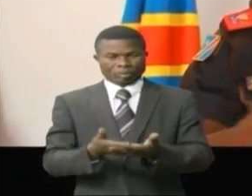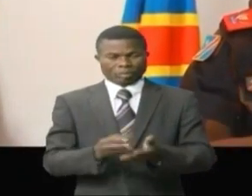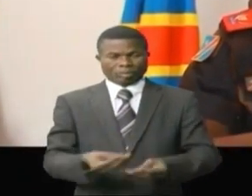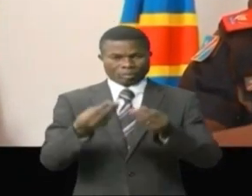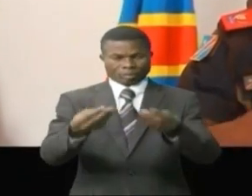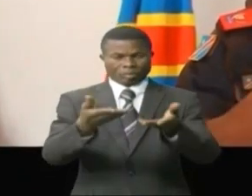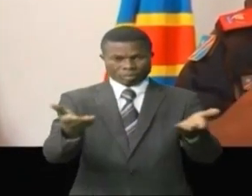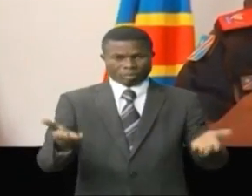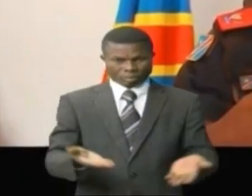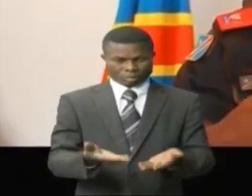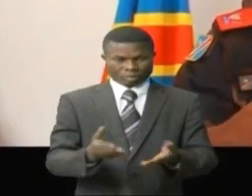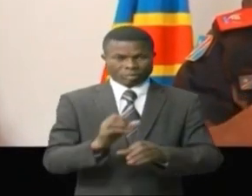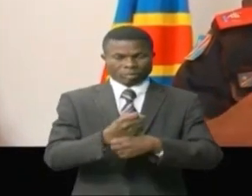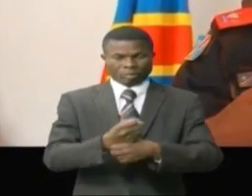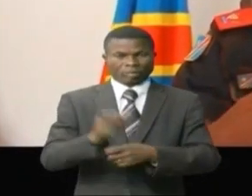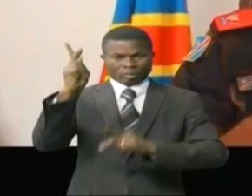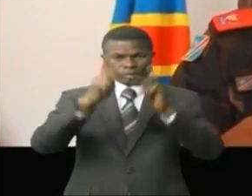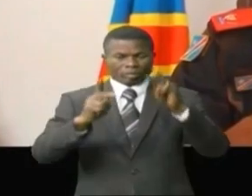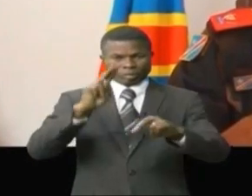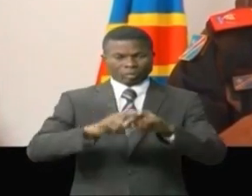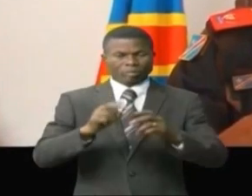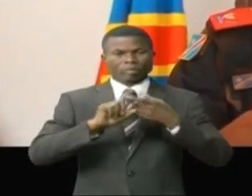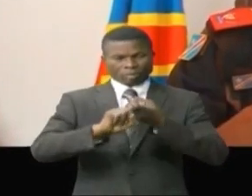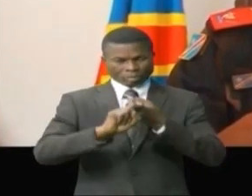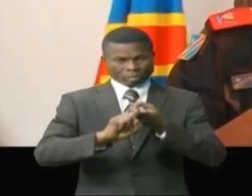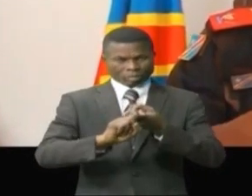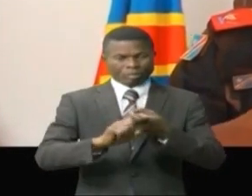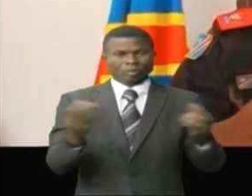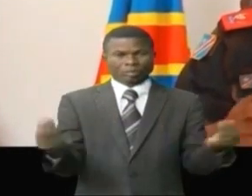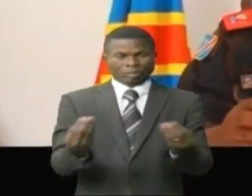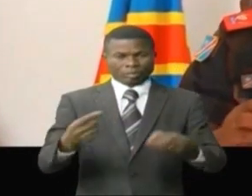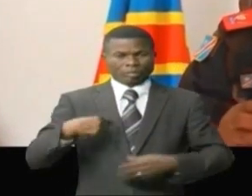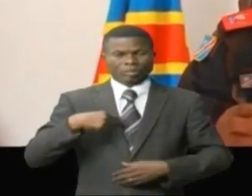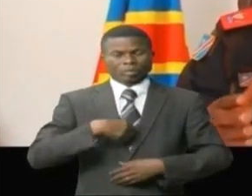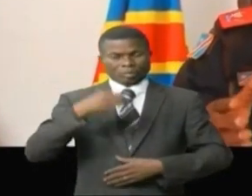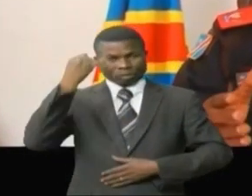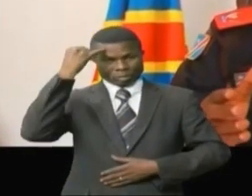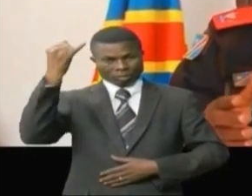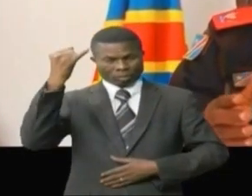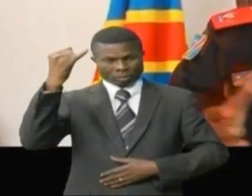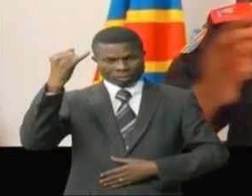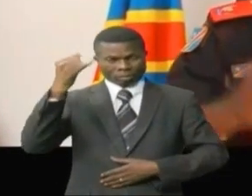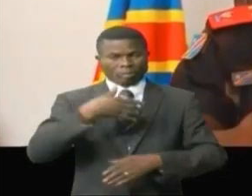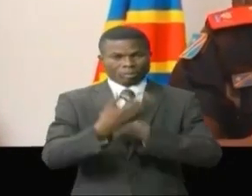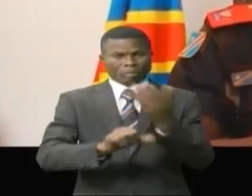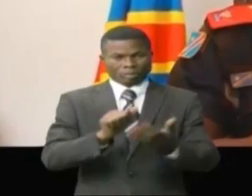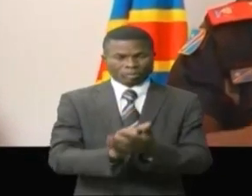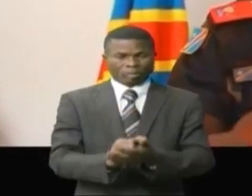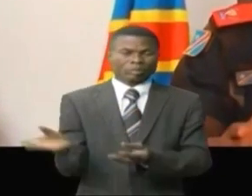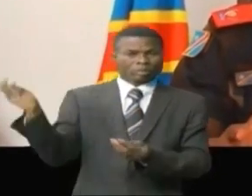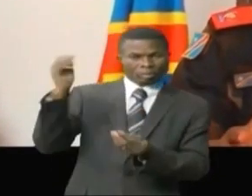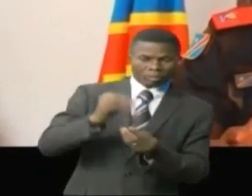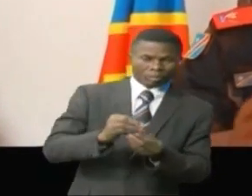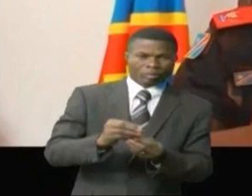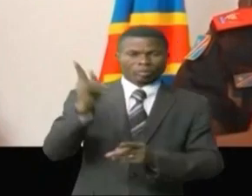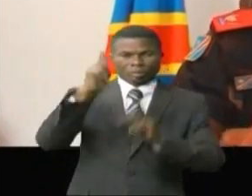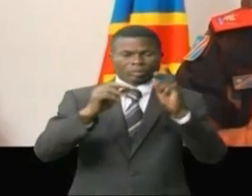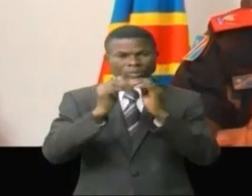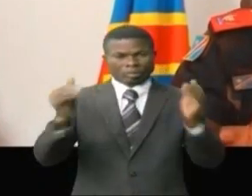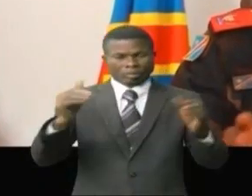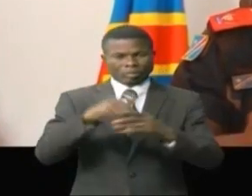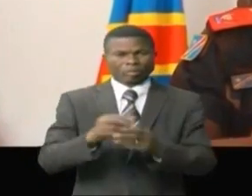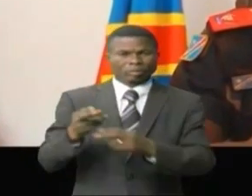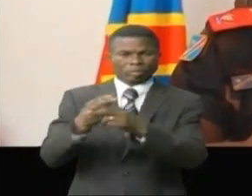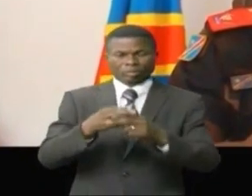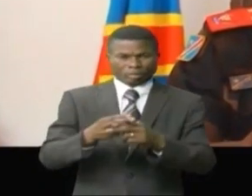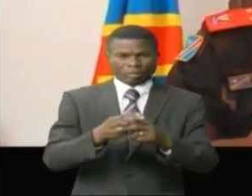en place, c'est-à-dire mettre la population en confiance. C'est ainsi que nous avons pensé, il faut les faire associer karma dans la